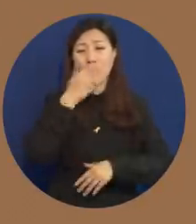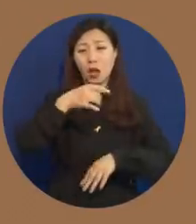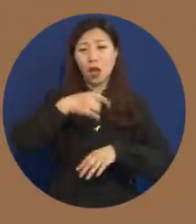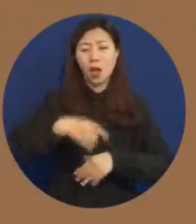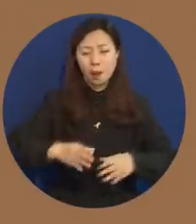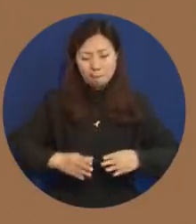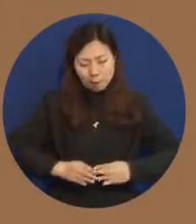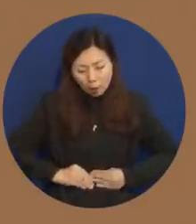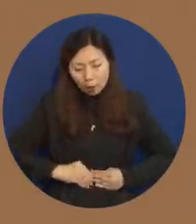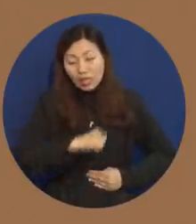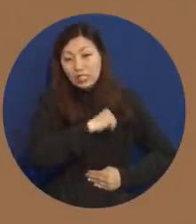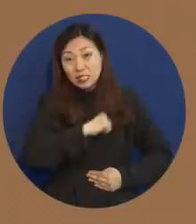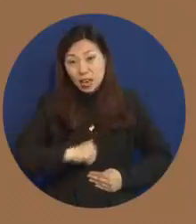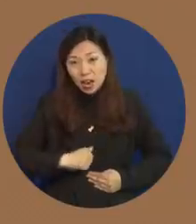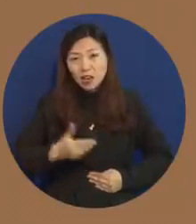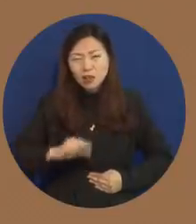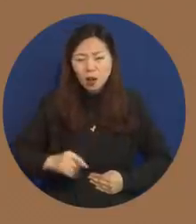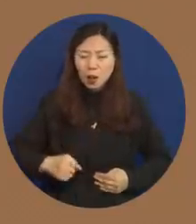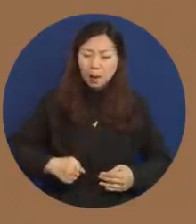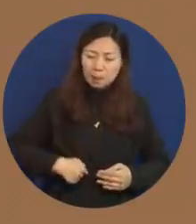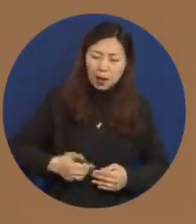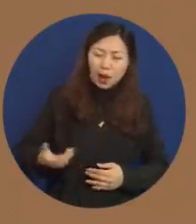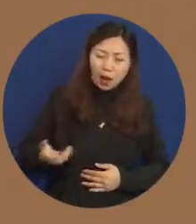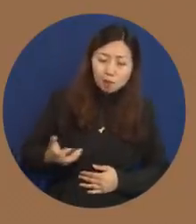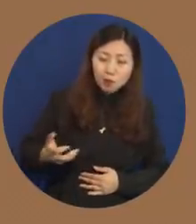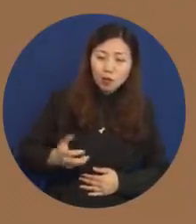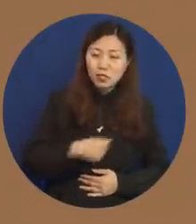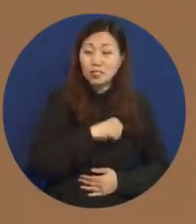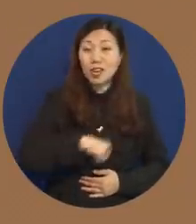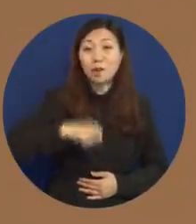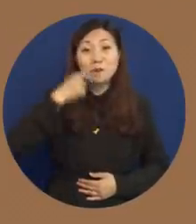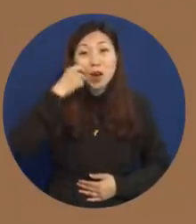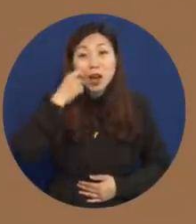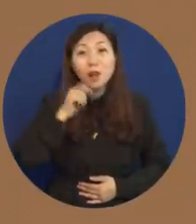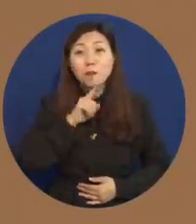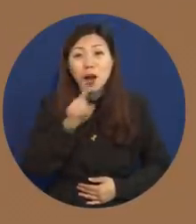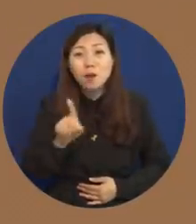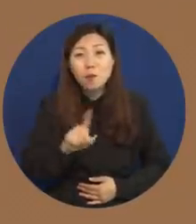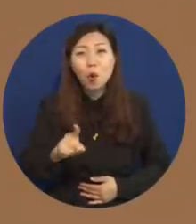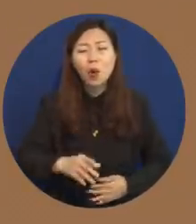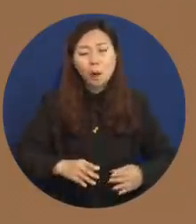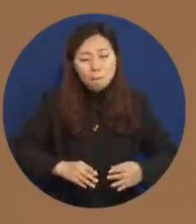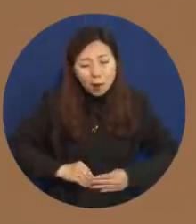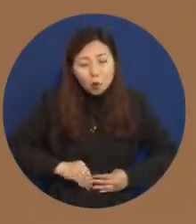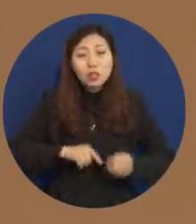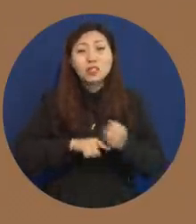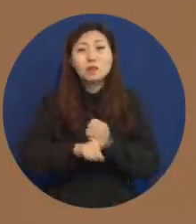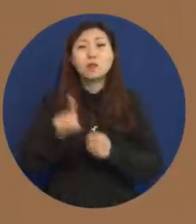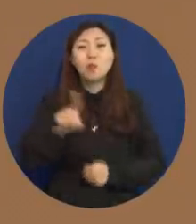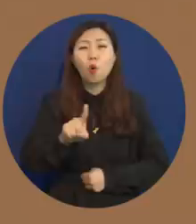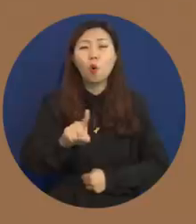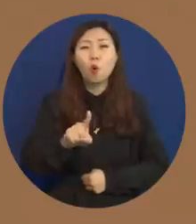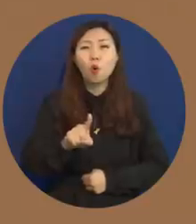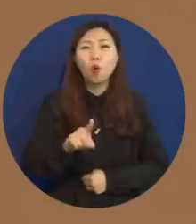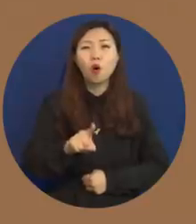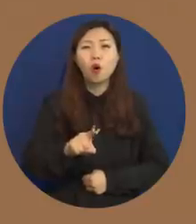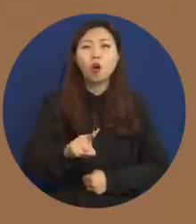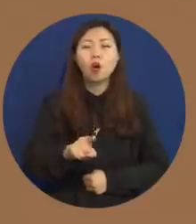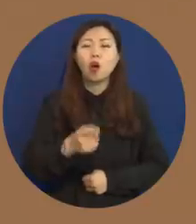참아도, 배고픈 건 참아도 배 아픈 건못 참는다 이런 말 있죠. 배고픈 게 뭐예요? 절대적